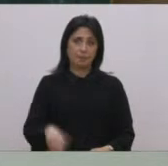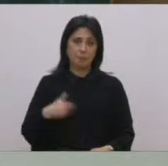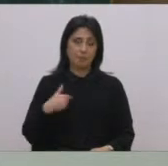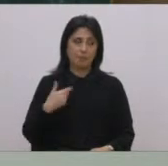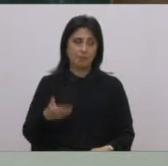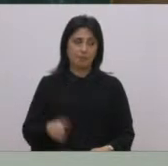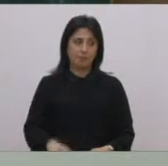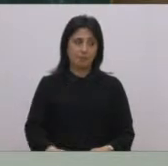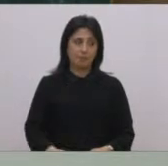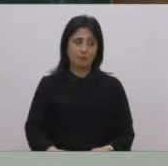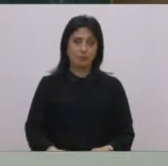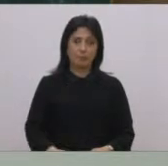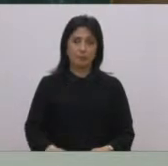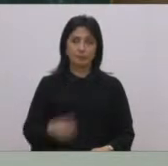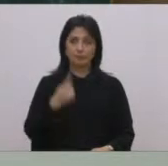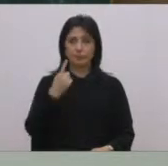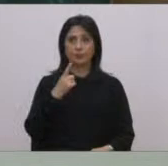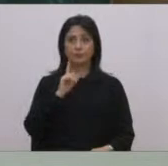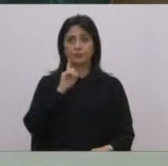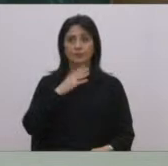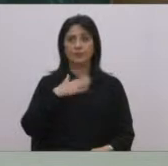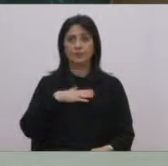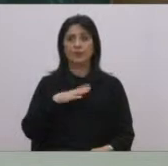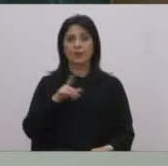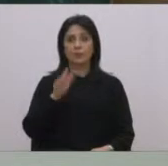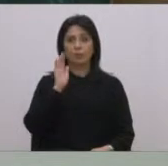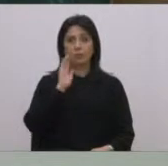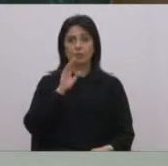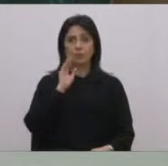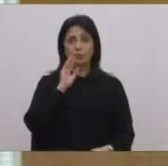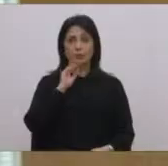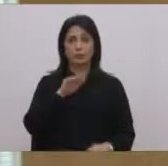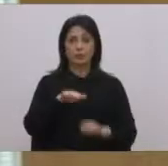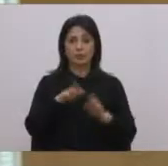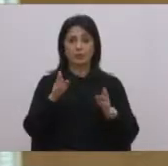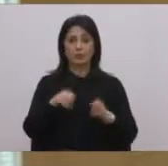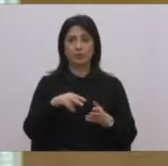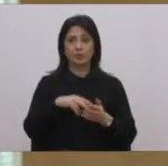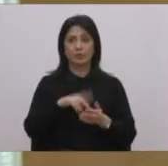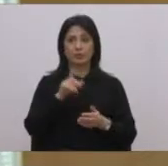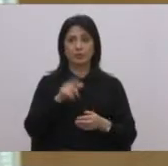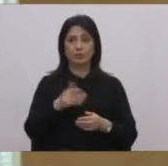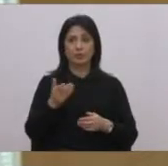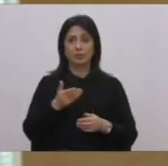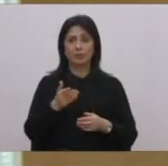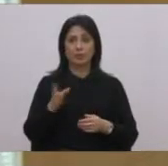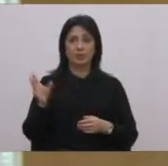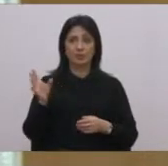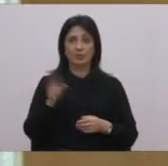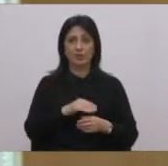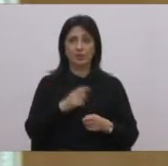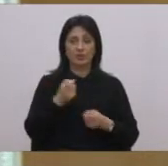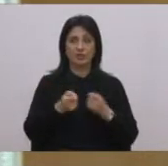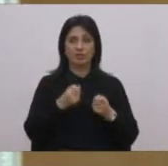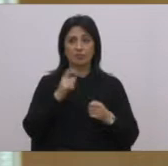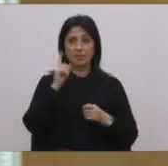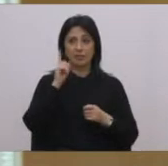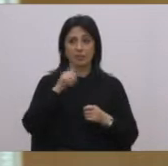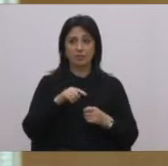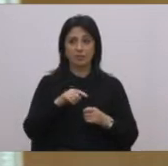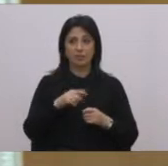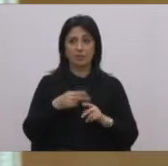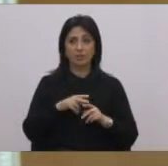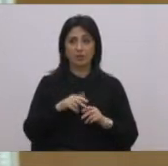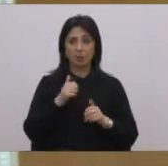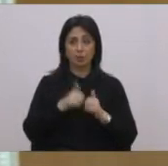მოგესალმებით. ერთი შემოვნება იყო ამის მოსმენა, რომ ესა ტრიბუნასთან დგას ადამიანი, რომელმაც ყველა წვრილმანი იცის, იმიტომ